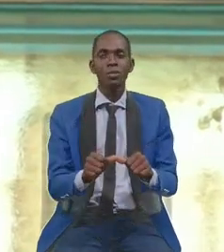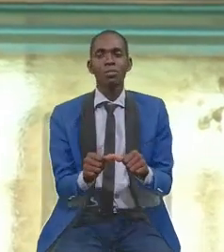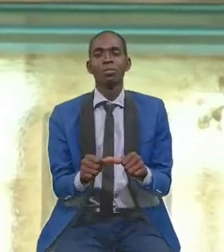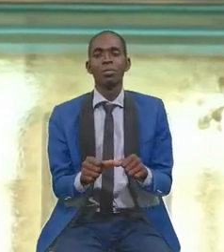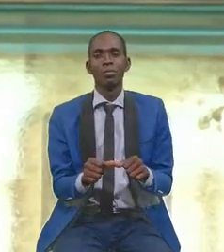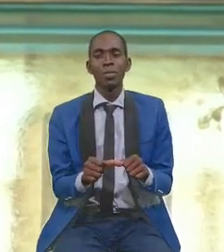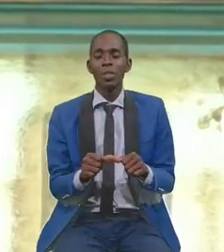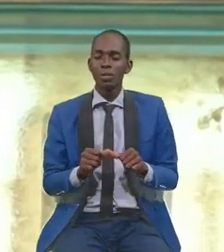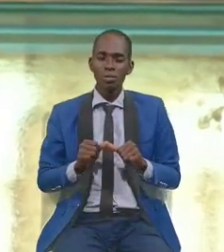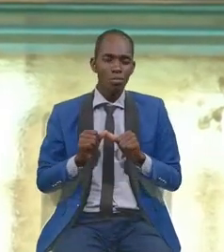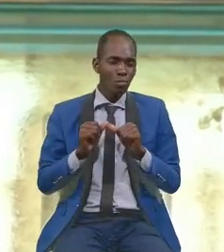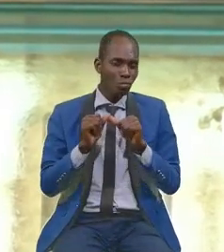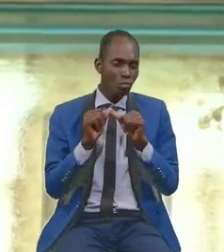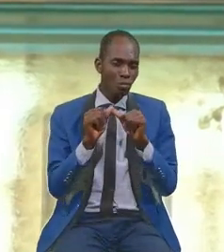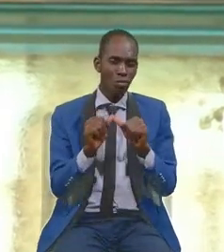retenez fermement,